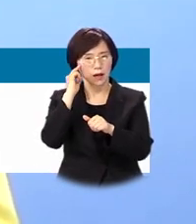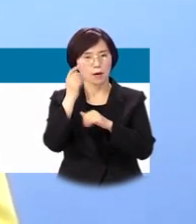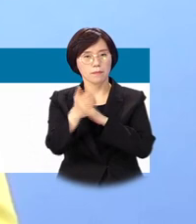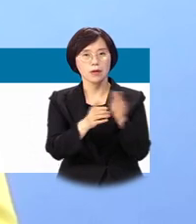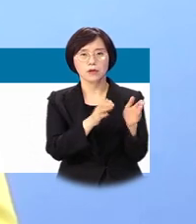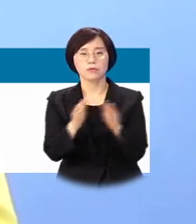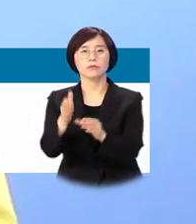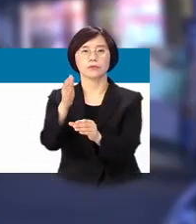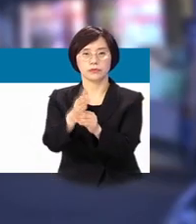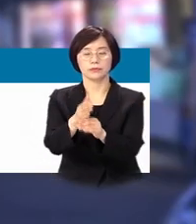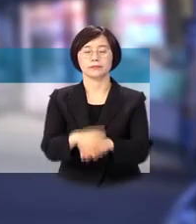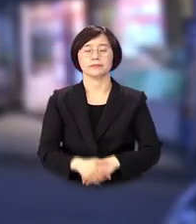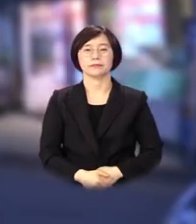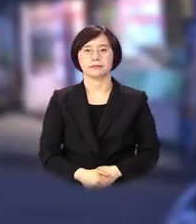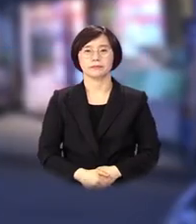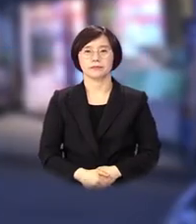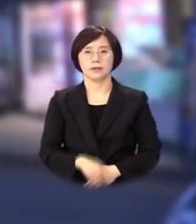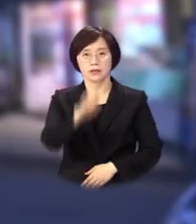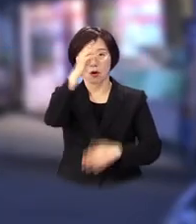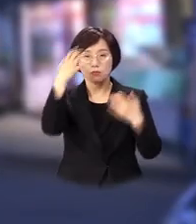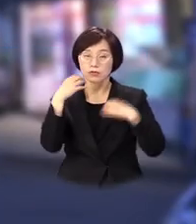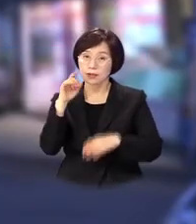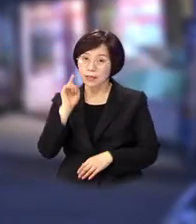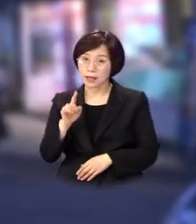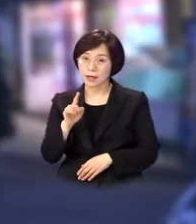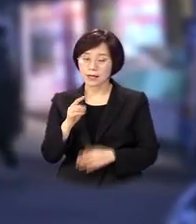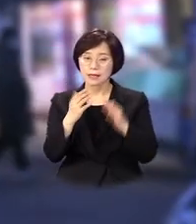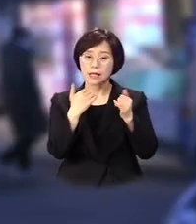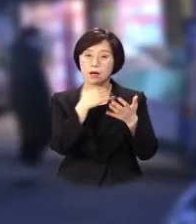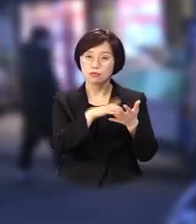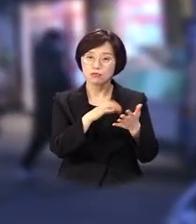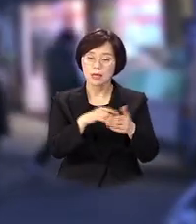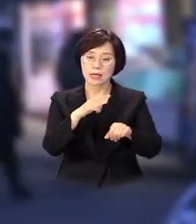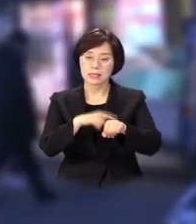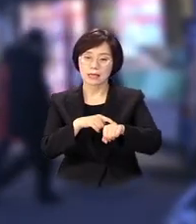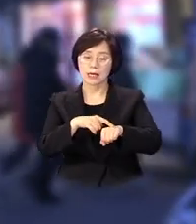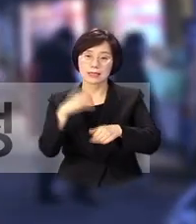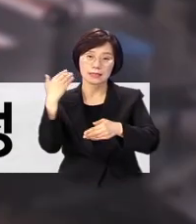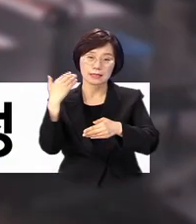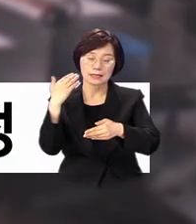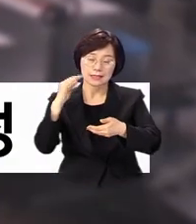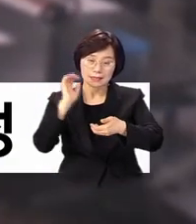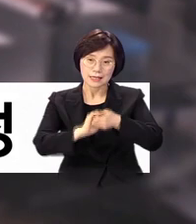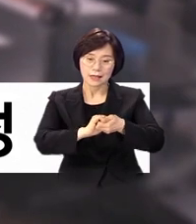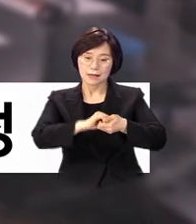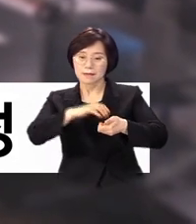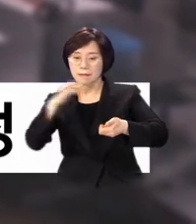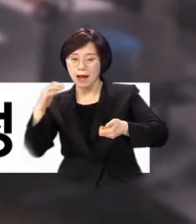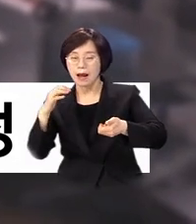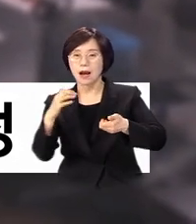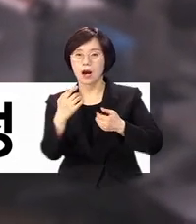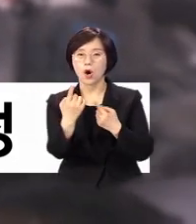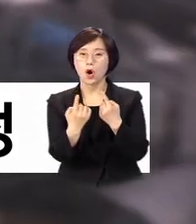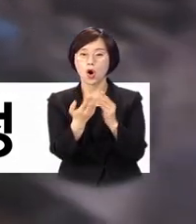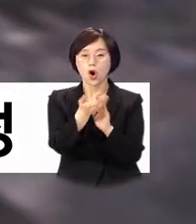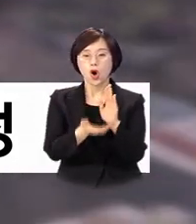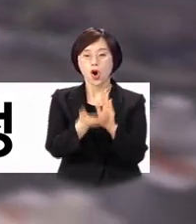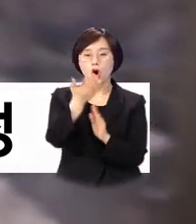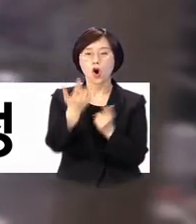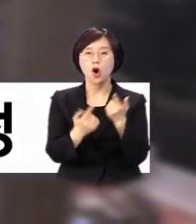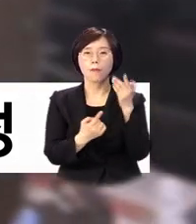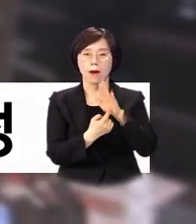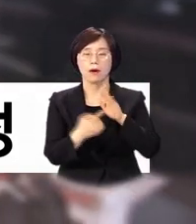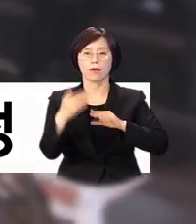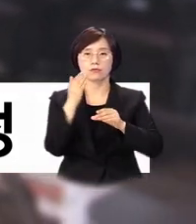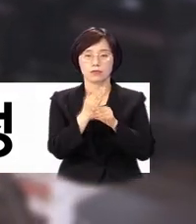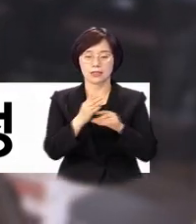상황 어려 해서 정부는 이르면 내일 인원과 영업시간 제한을 완화하는 내용의 거리두기 저장한 에 발표합니다 그동안